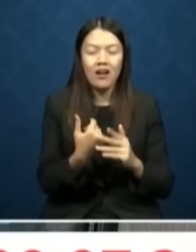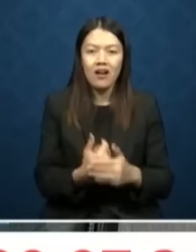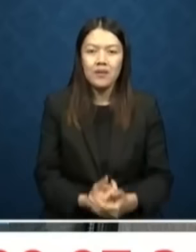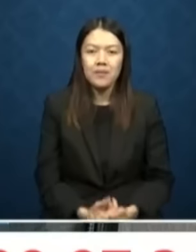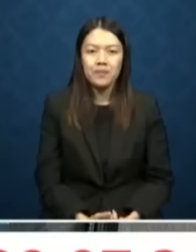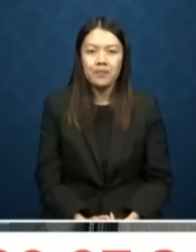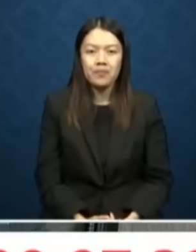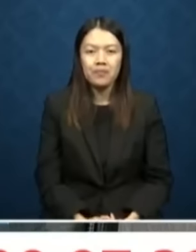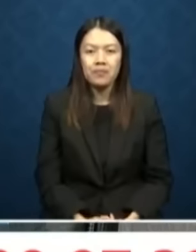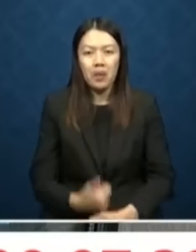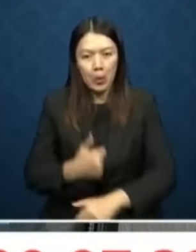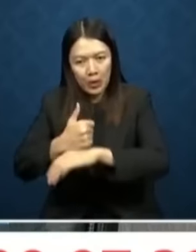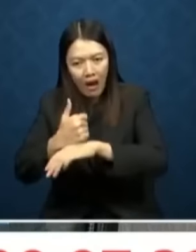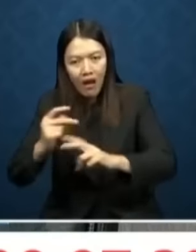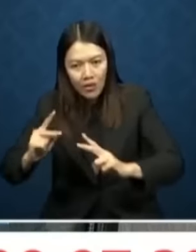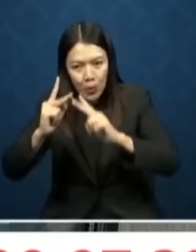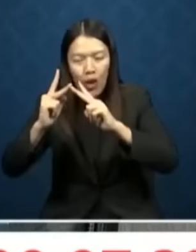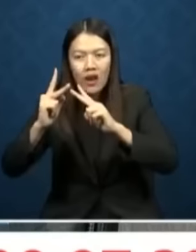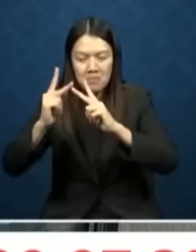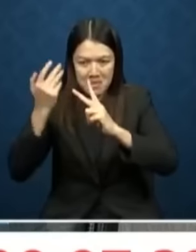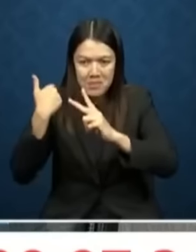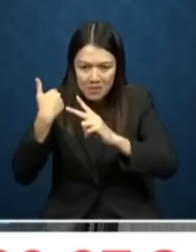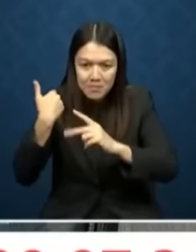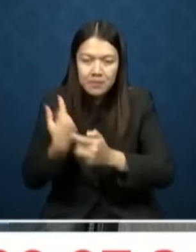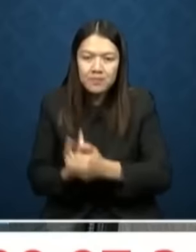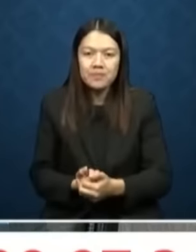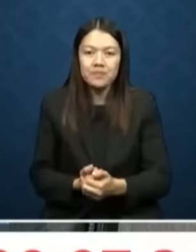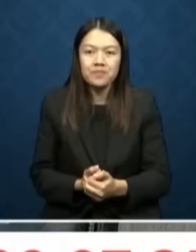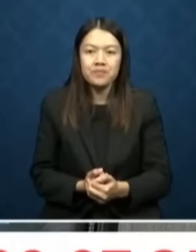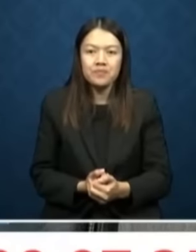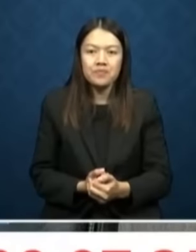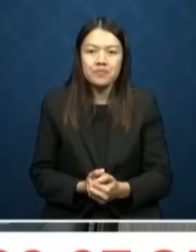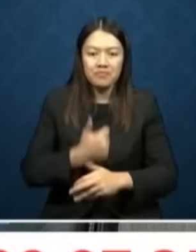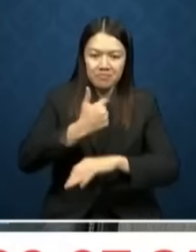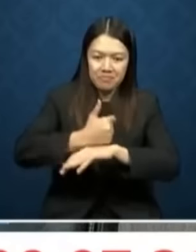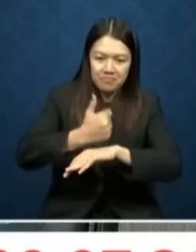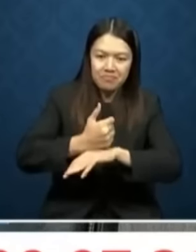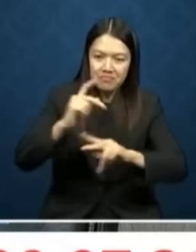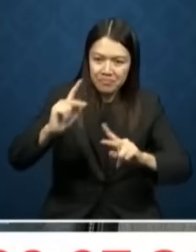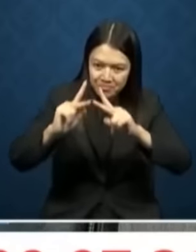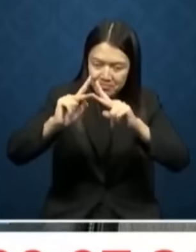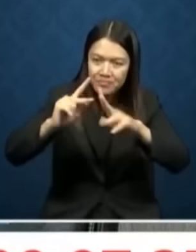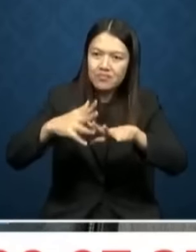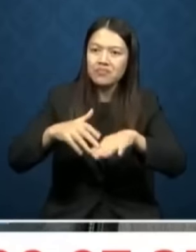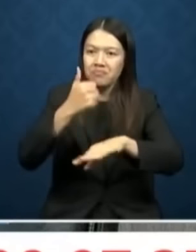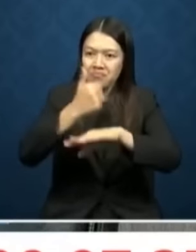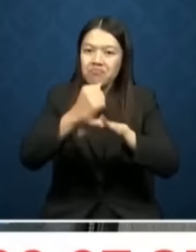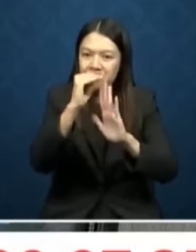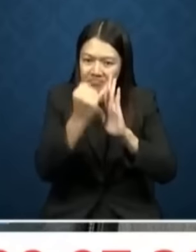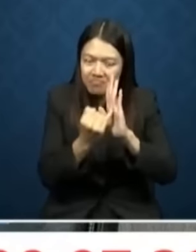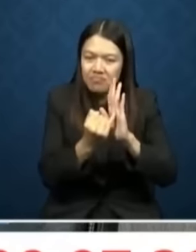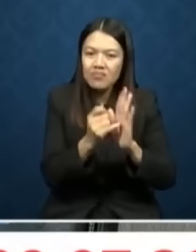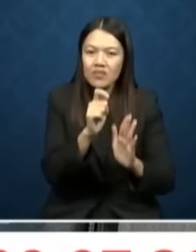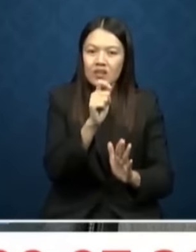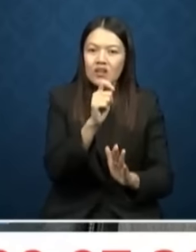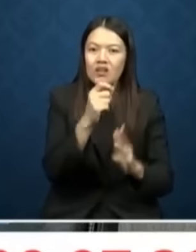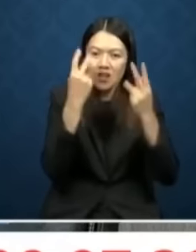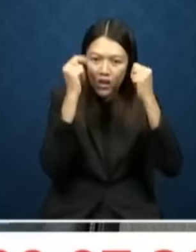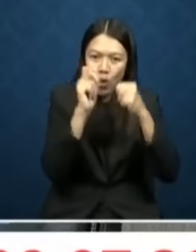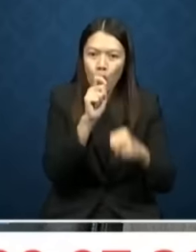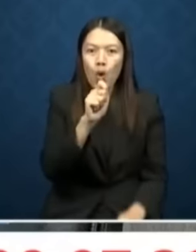ามีทั้งรัฐมนตรีมีทั้งปลัดกระทรวงมีทั้งท่านผู้ว่านายกอบจและข้าการมาร